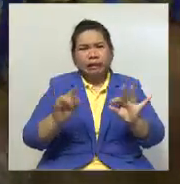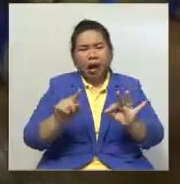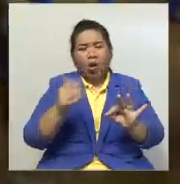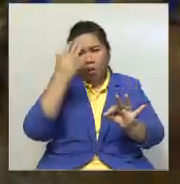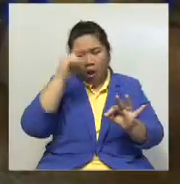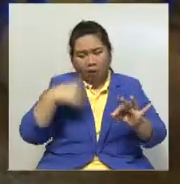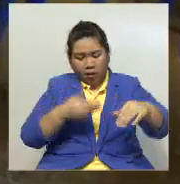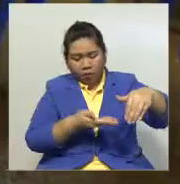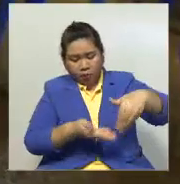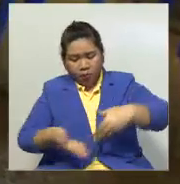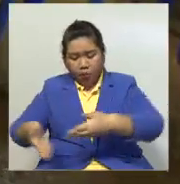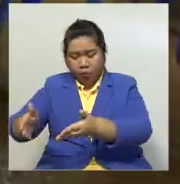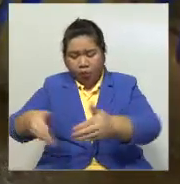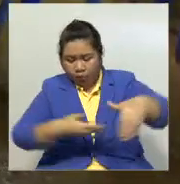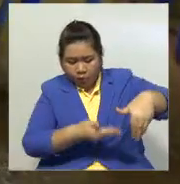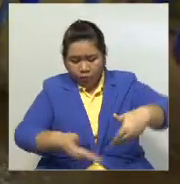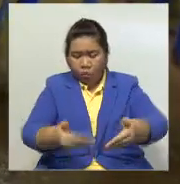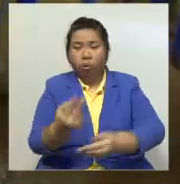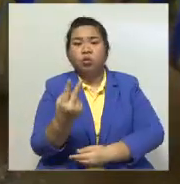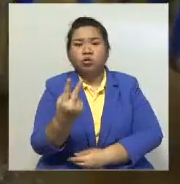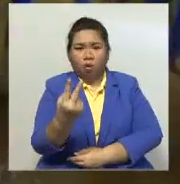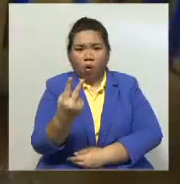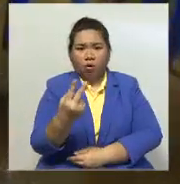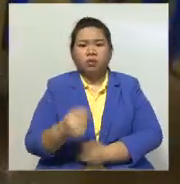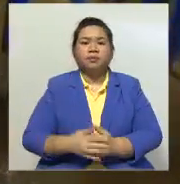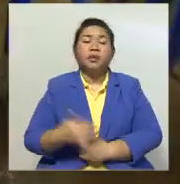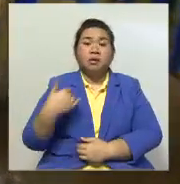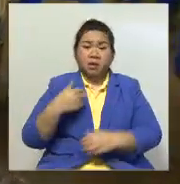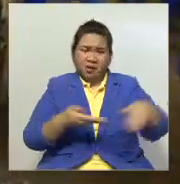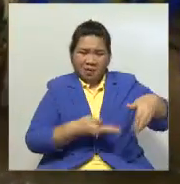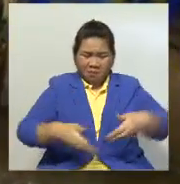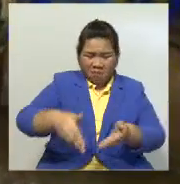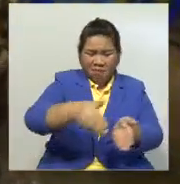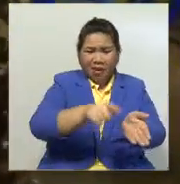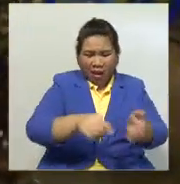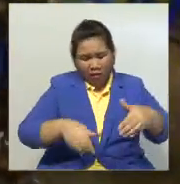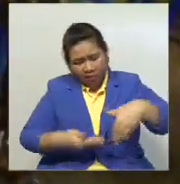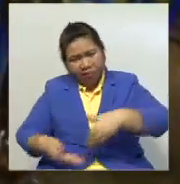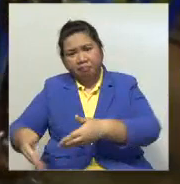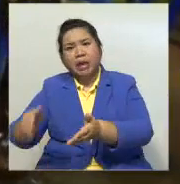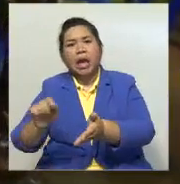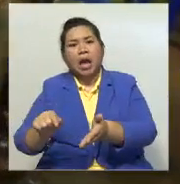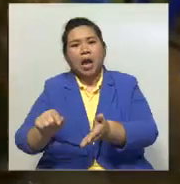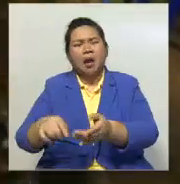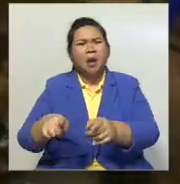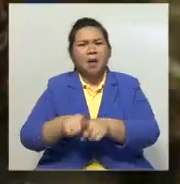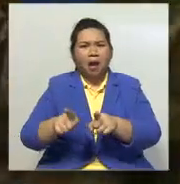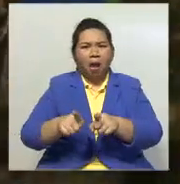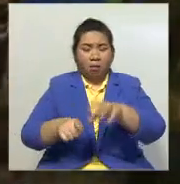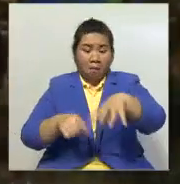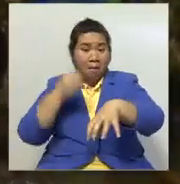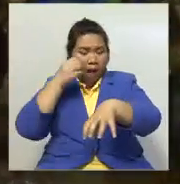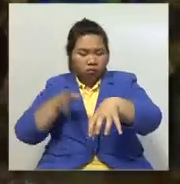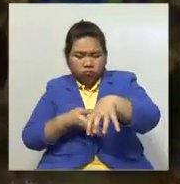ำห้วย2ลำห้วยก็คือมีลำห้วยแม่น้ำโลคีแล้วก็มีลำห้วยอีกลำห้วยนึงที่เหมือนว่าล้อมรอบ